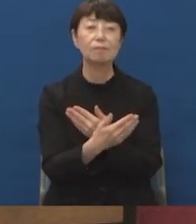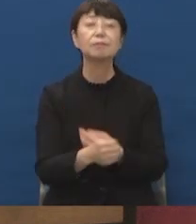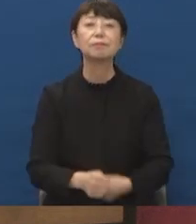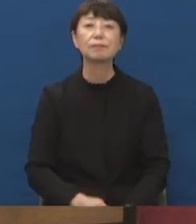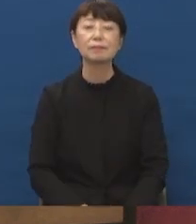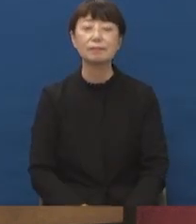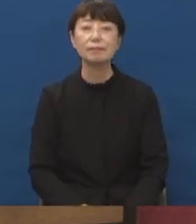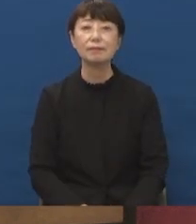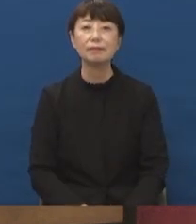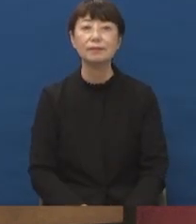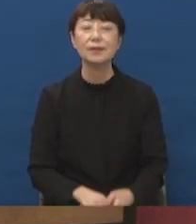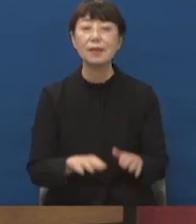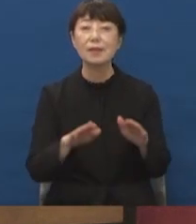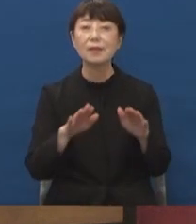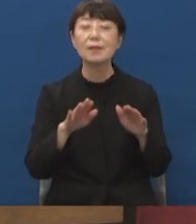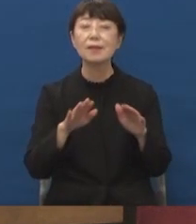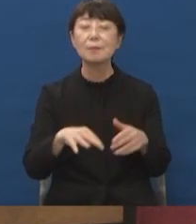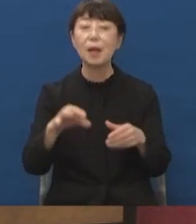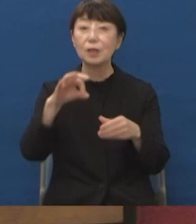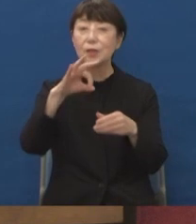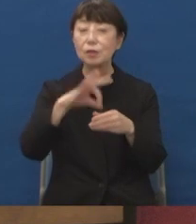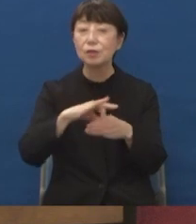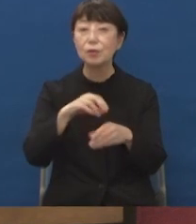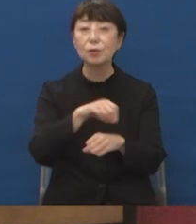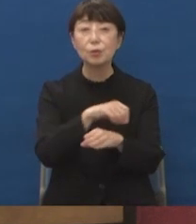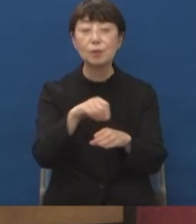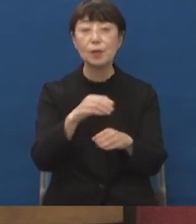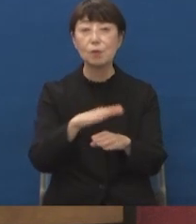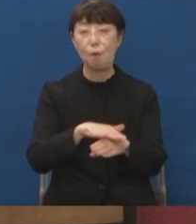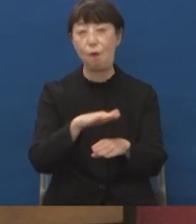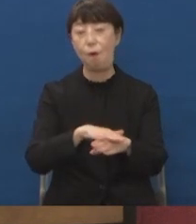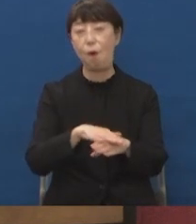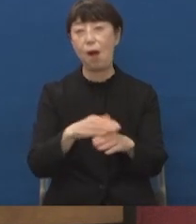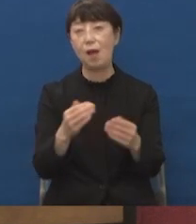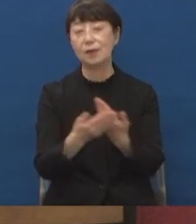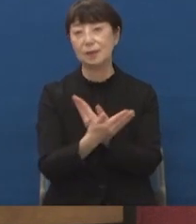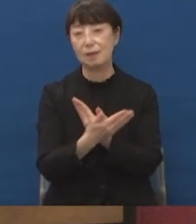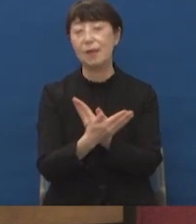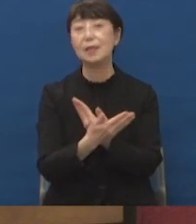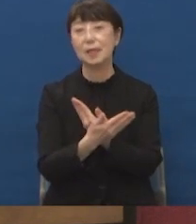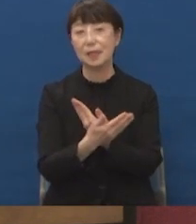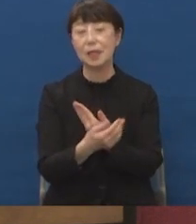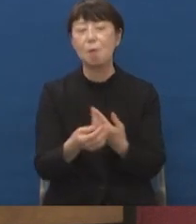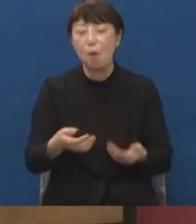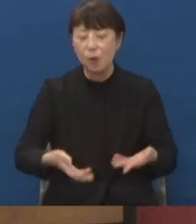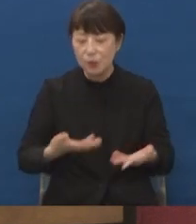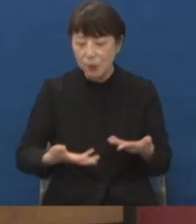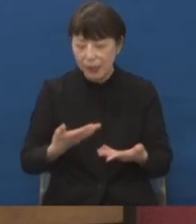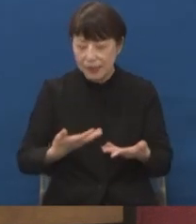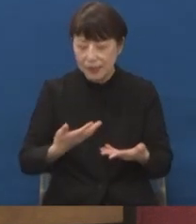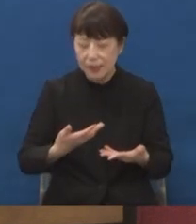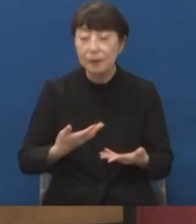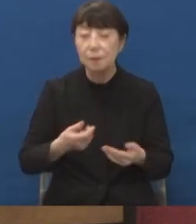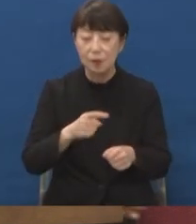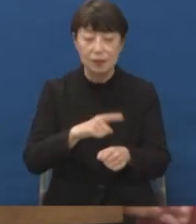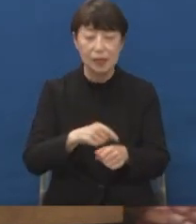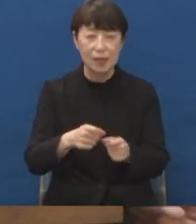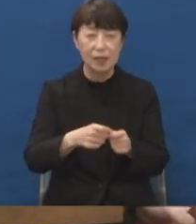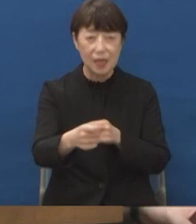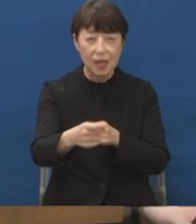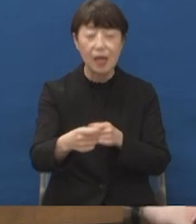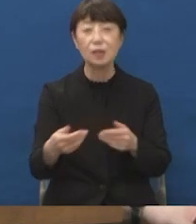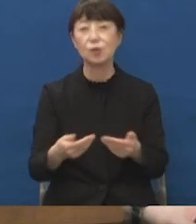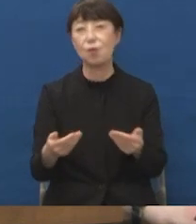在、給特法の改正が求められ、教職員の多忙化と長時間労働の解消が求